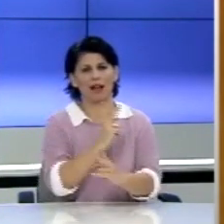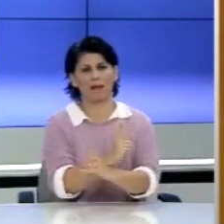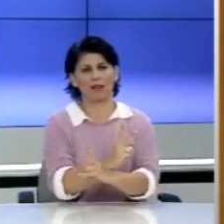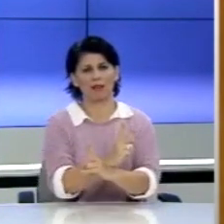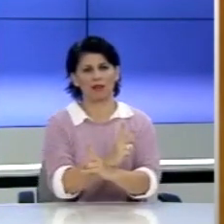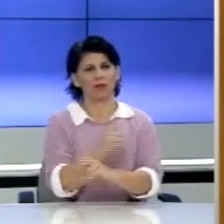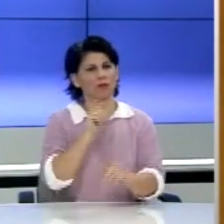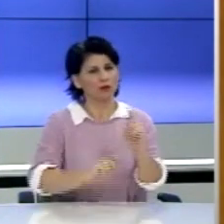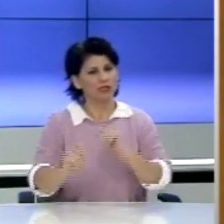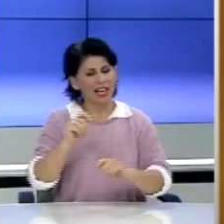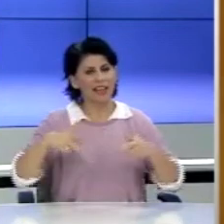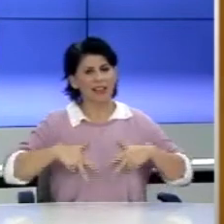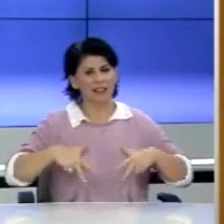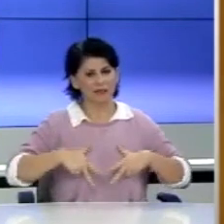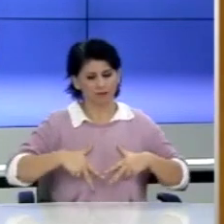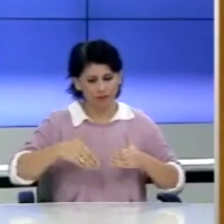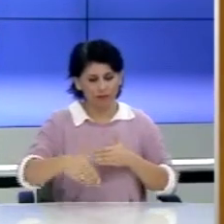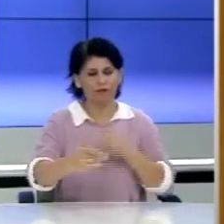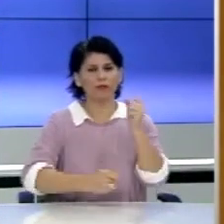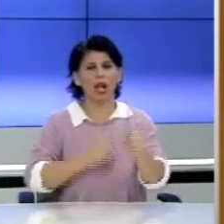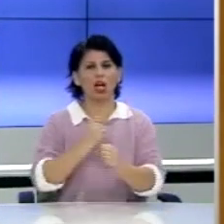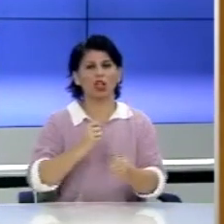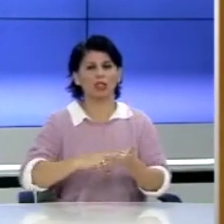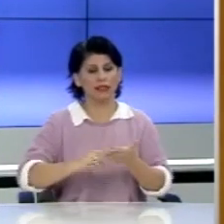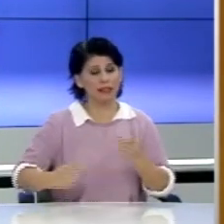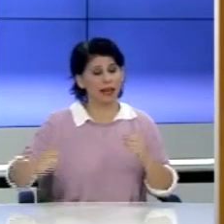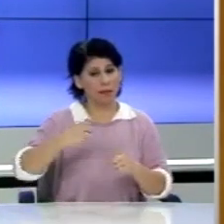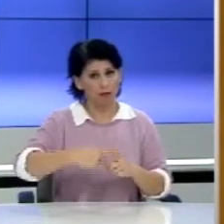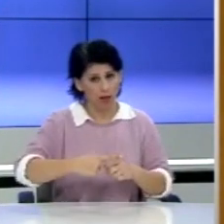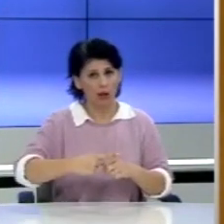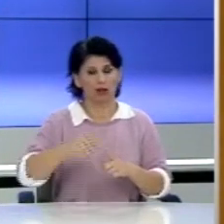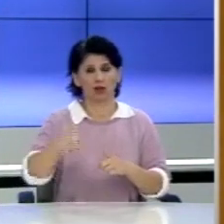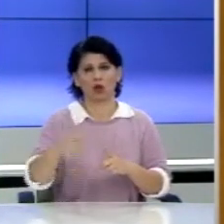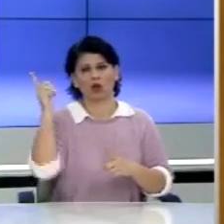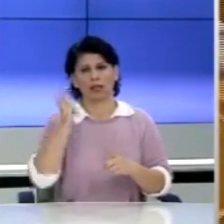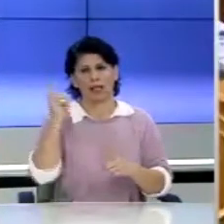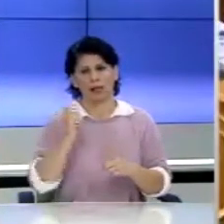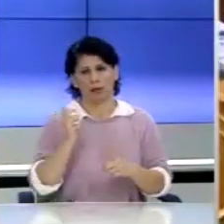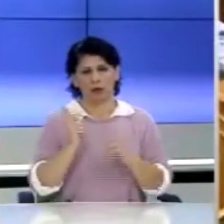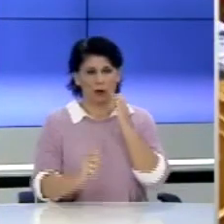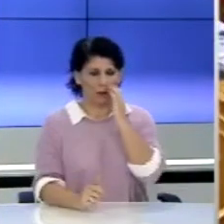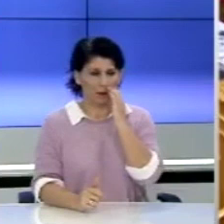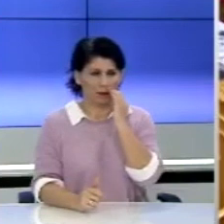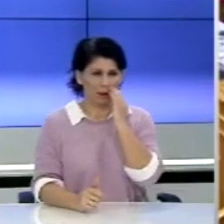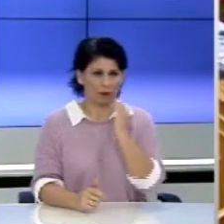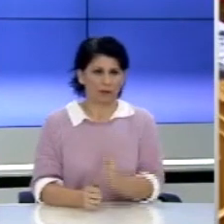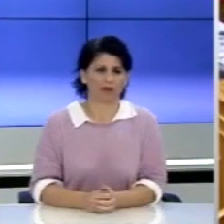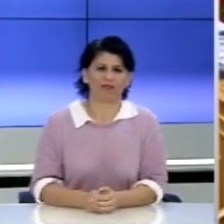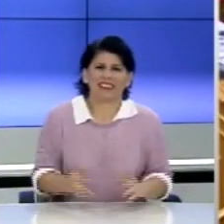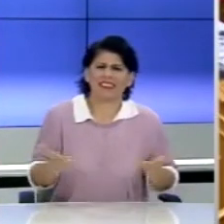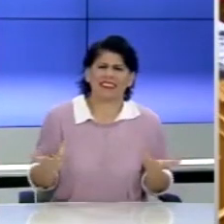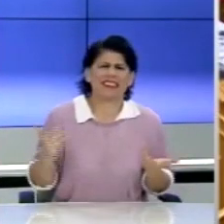κάθε κυβέρνηση πάνω στα χρόνια ασφάλισης και επιπλέον πάνω στο συντάξιμο μισθό. Τι